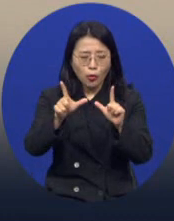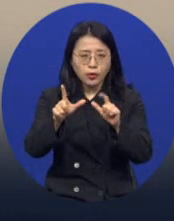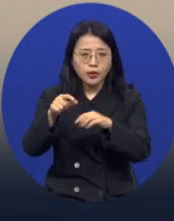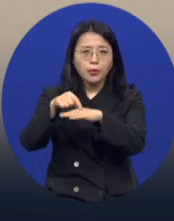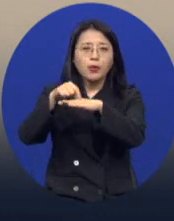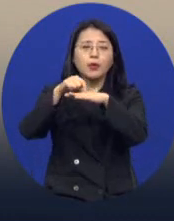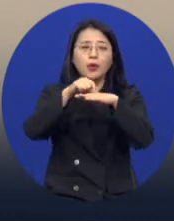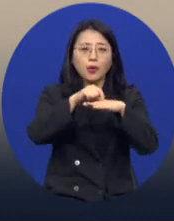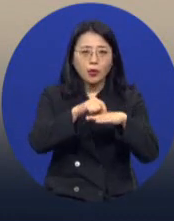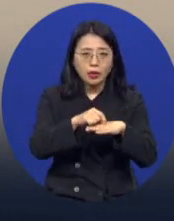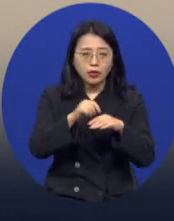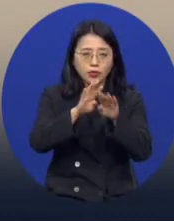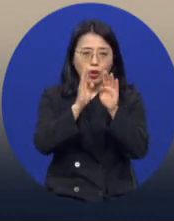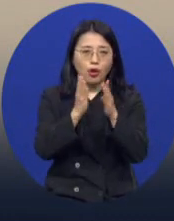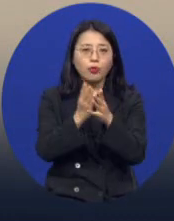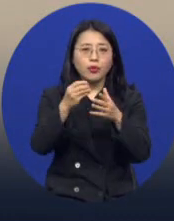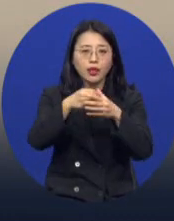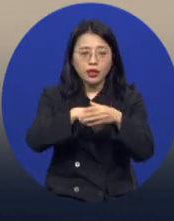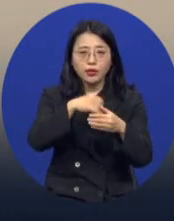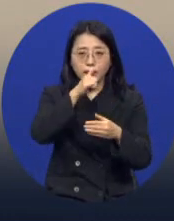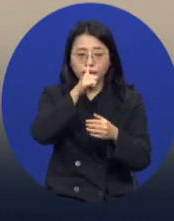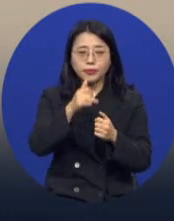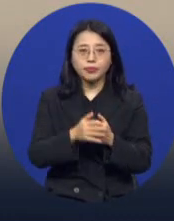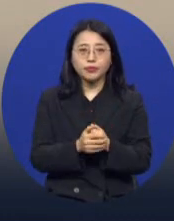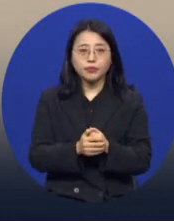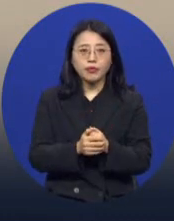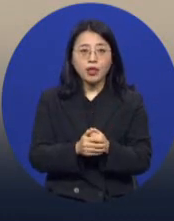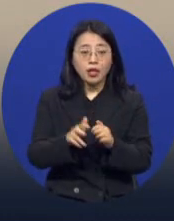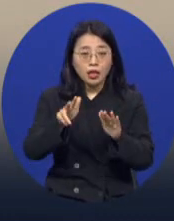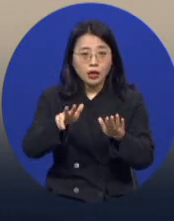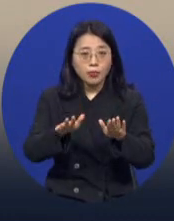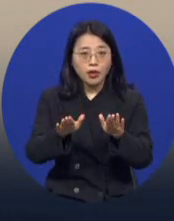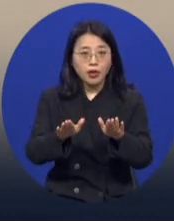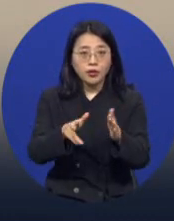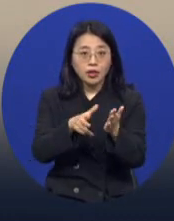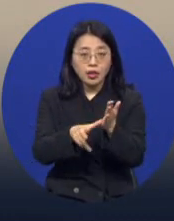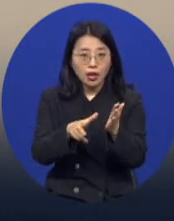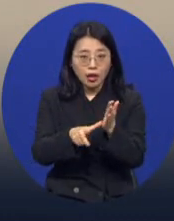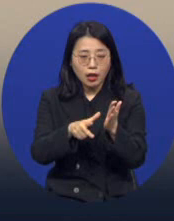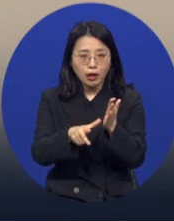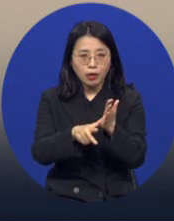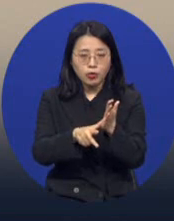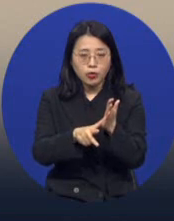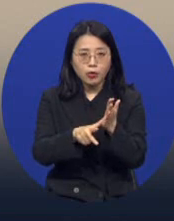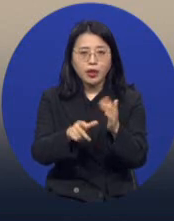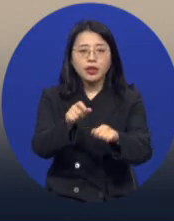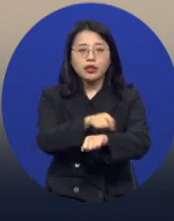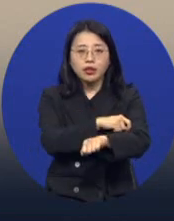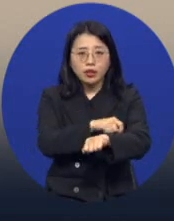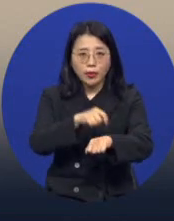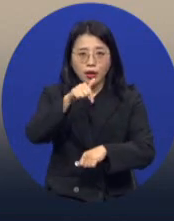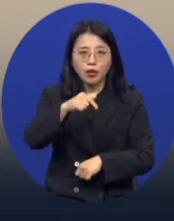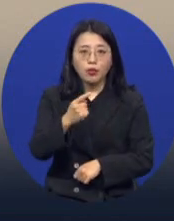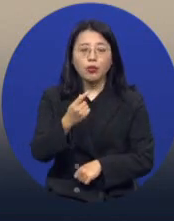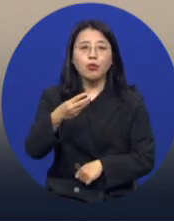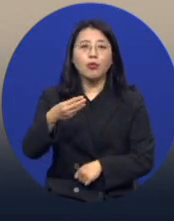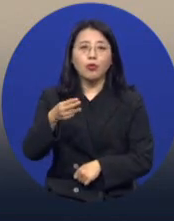그런 측면에서 지금 자료가 굉장히 희소한 고려시대 건물 연구하는 데